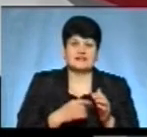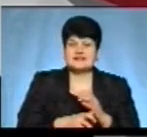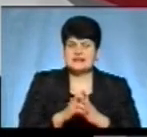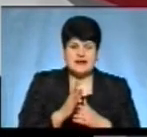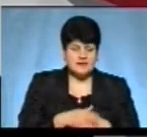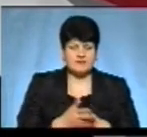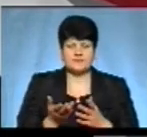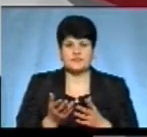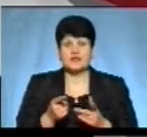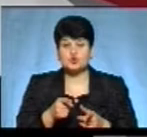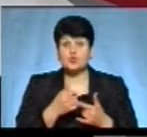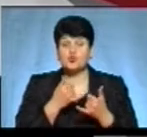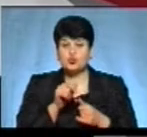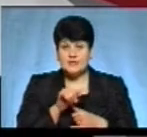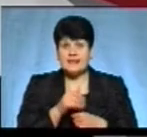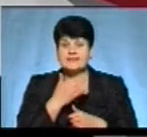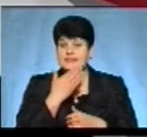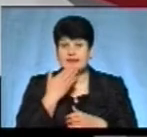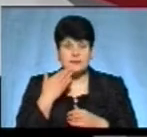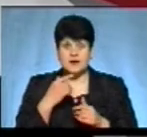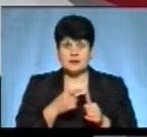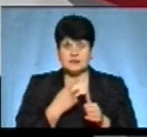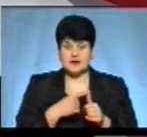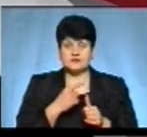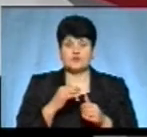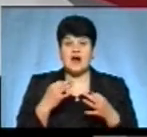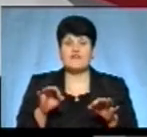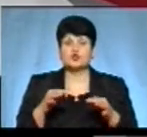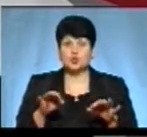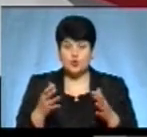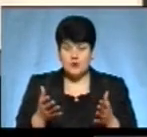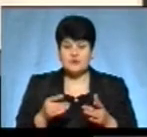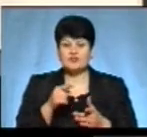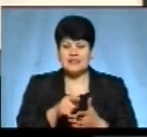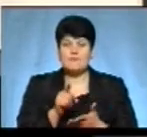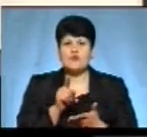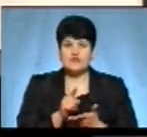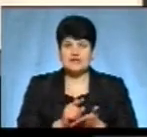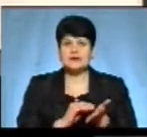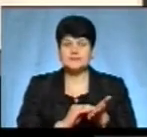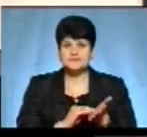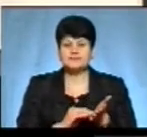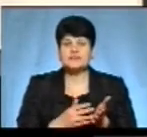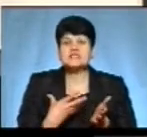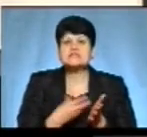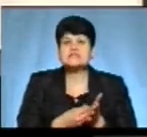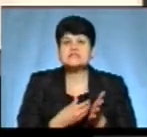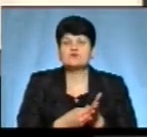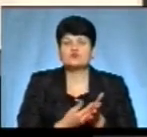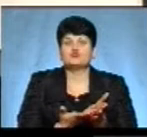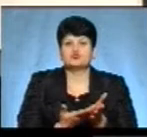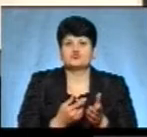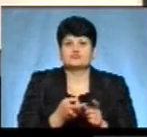має статусу автономії, якщо вона не має статусу автокефалії, вона повинна означувати свою